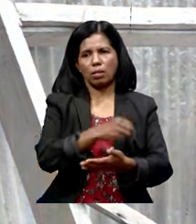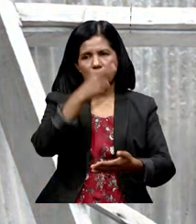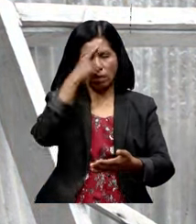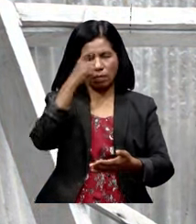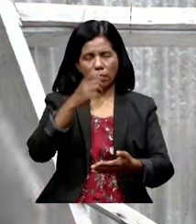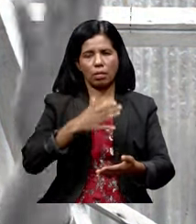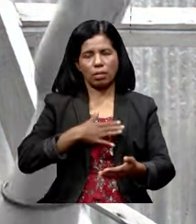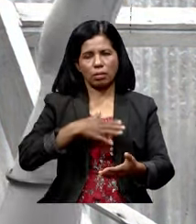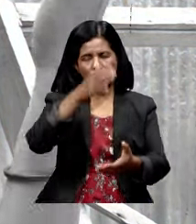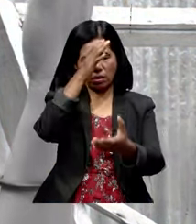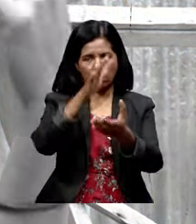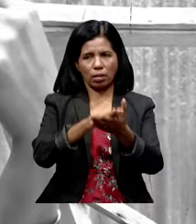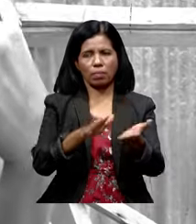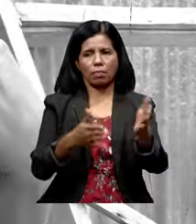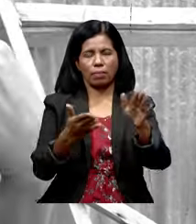mate.